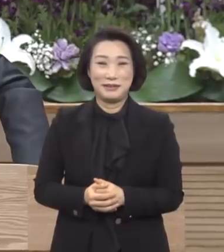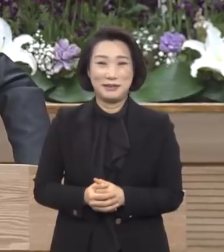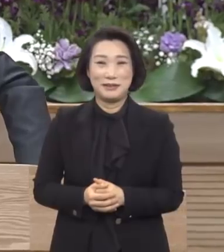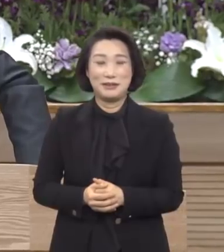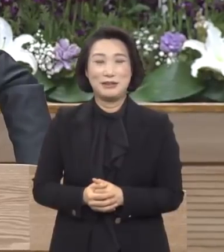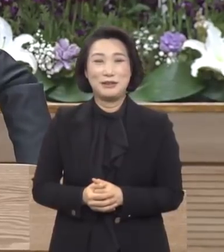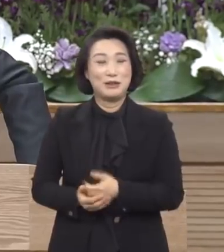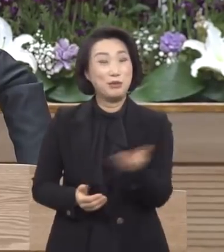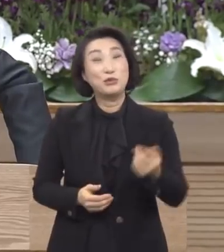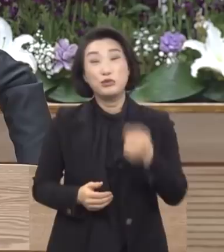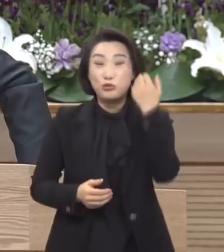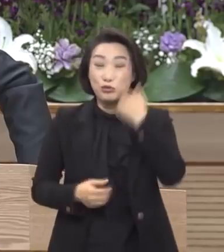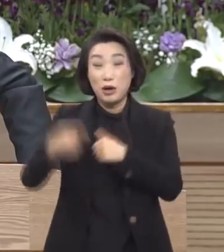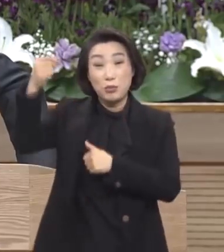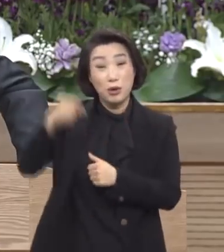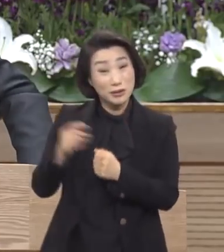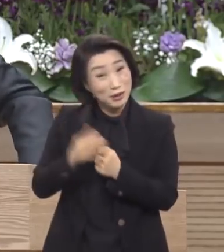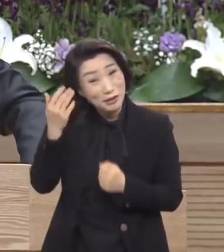누가 시켜?